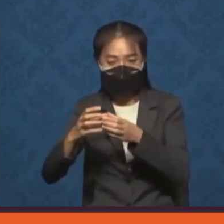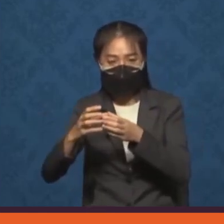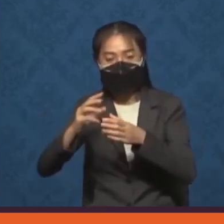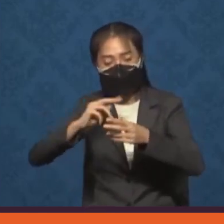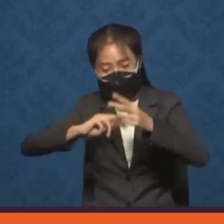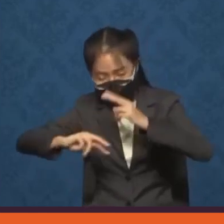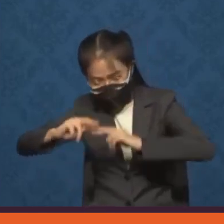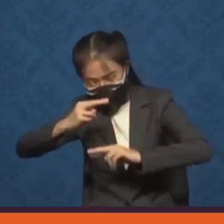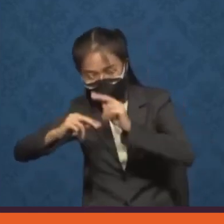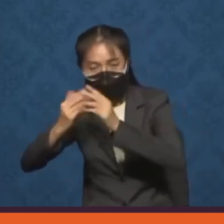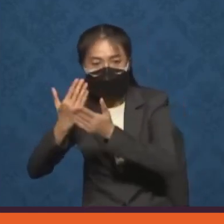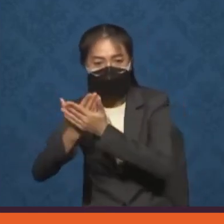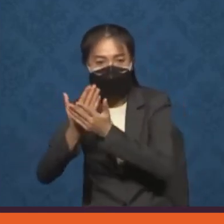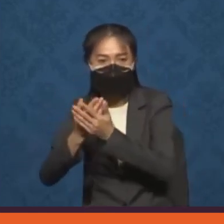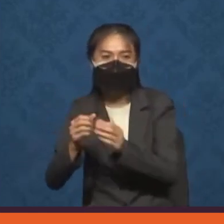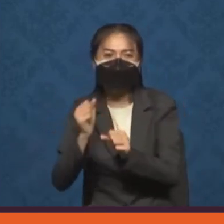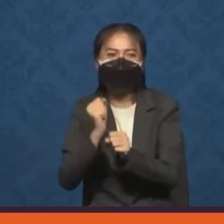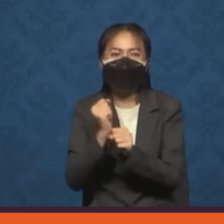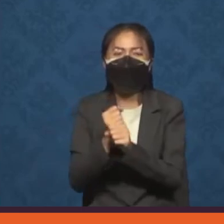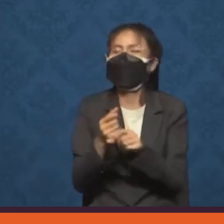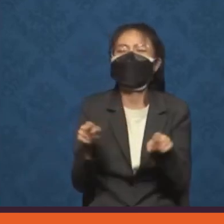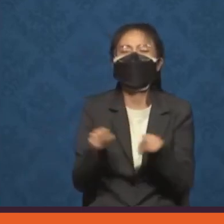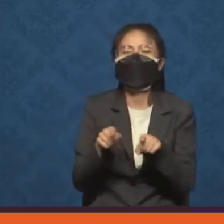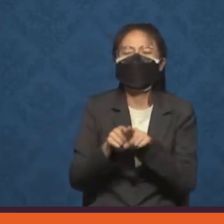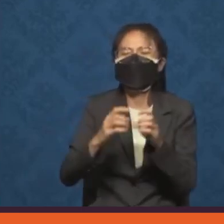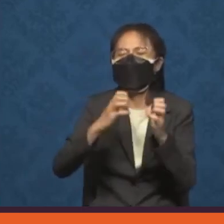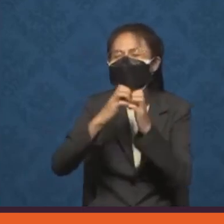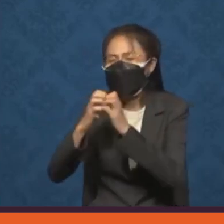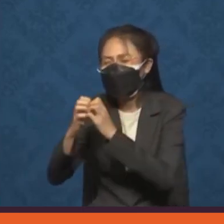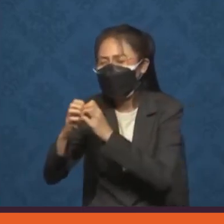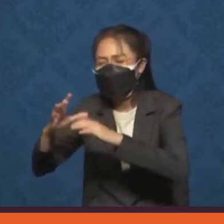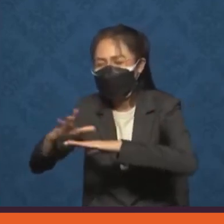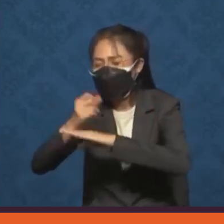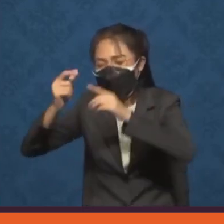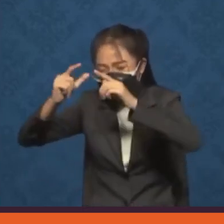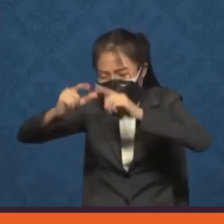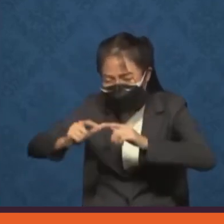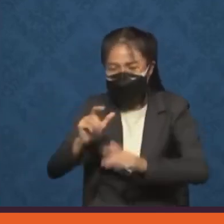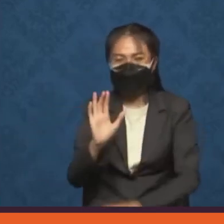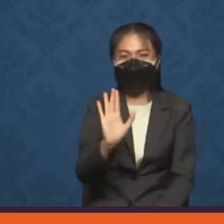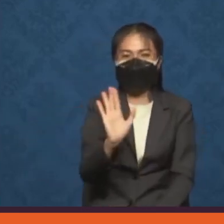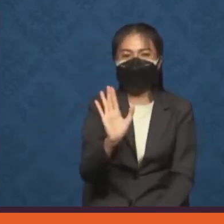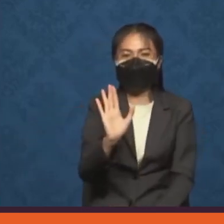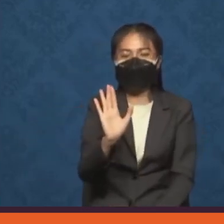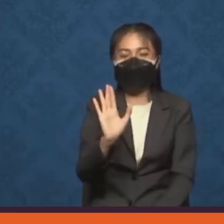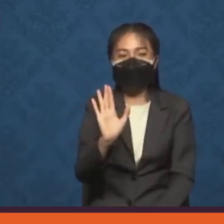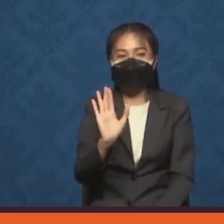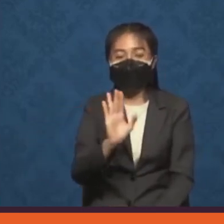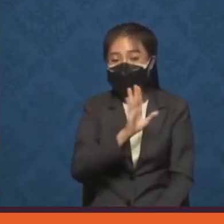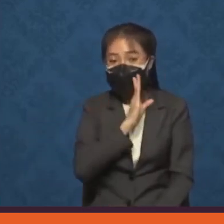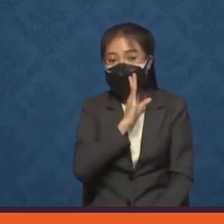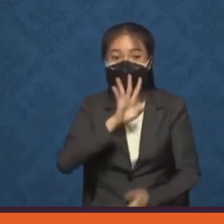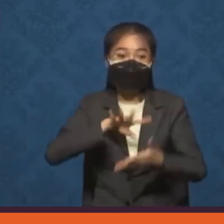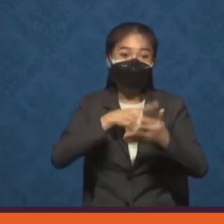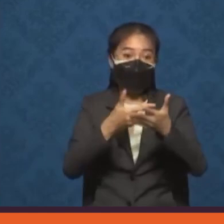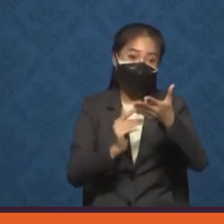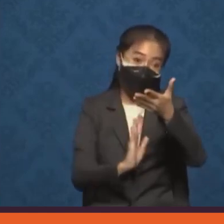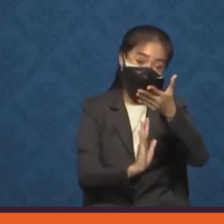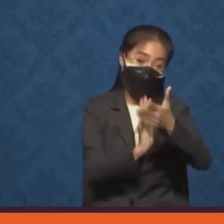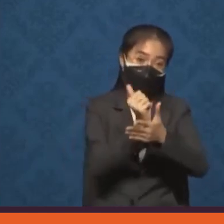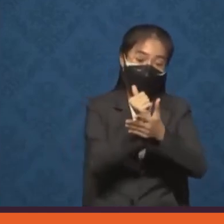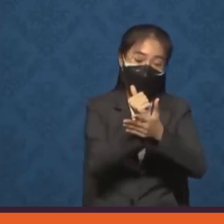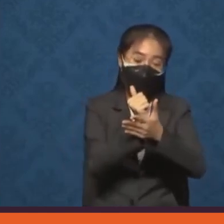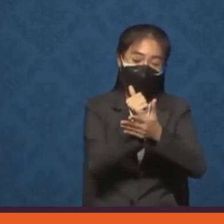ตรวจเงินแผ่นดินเหมือนเดิมทุกประการไม่ได้ไปยุ่งไปลดทอนอำนาจอะไรเลยครับถ้าร่างนี้ผ่านจริงศาลรัฐธรร